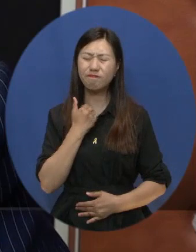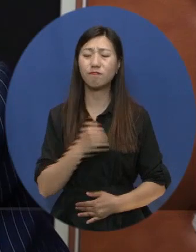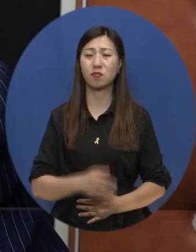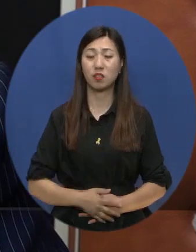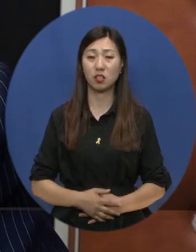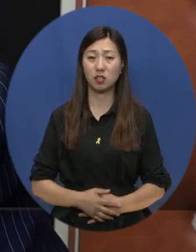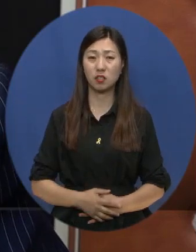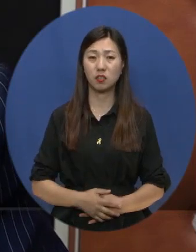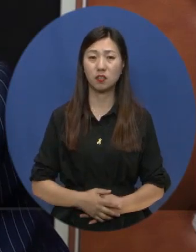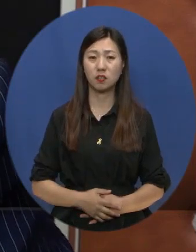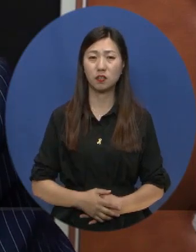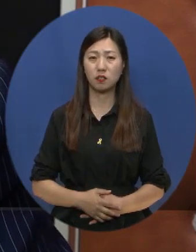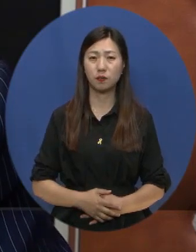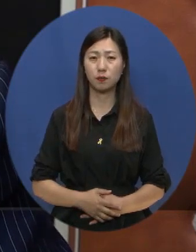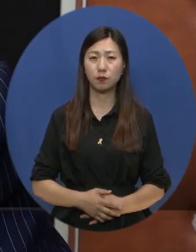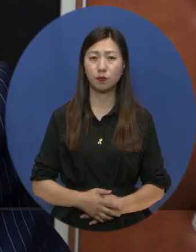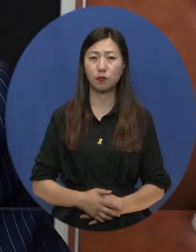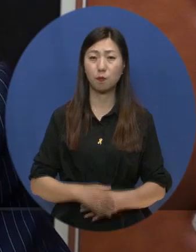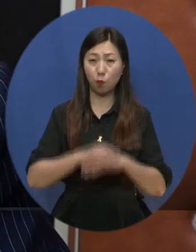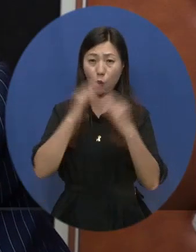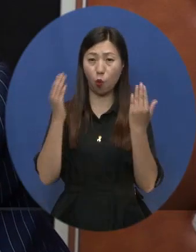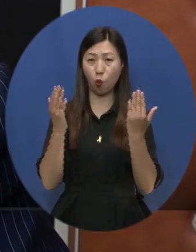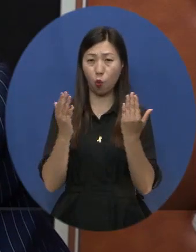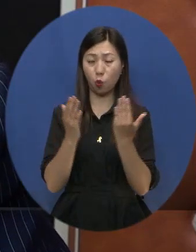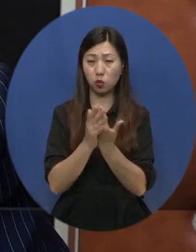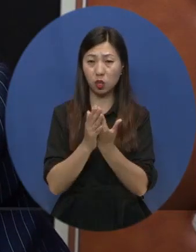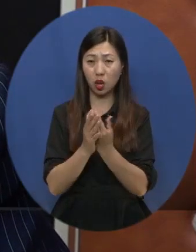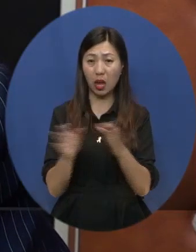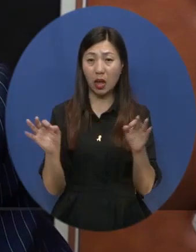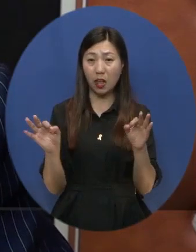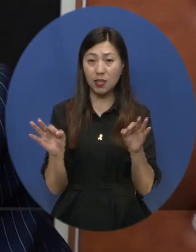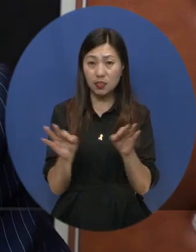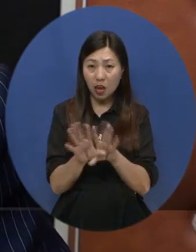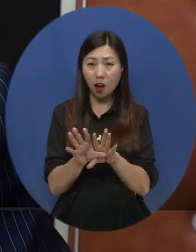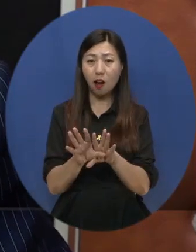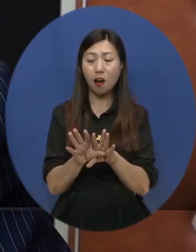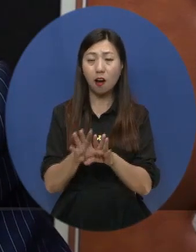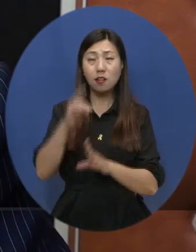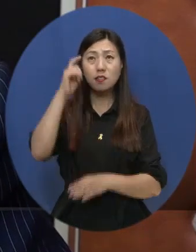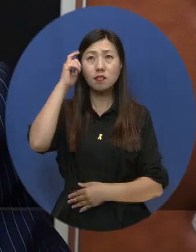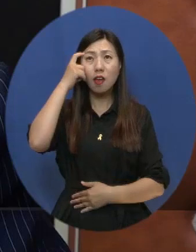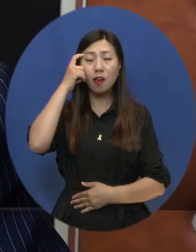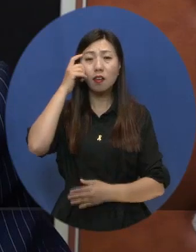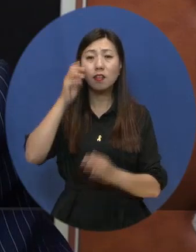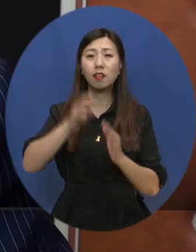싶었으니까요. 모든 게 없어졌다고 생각했을 때